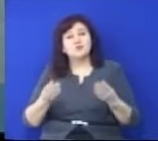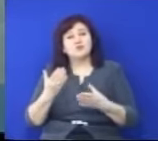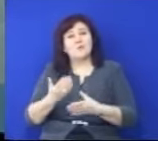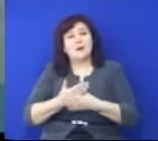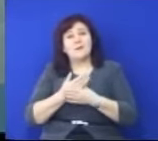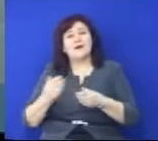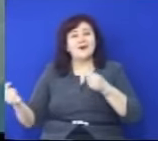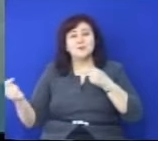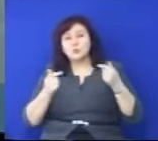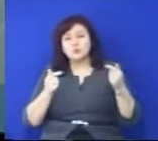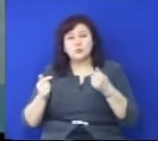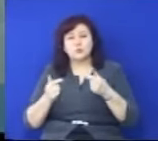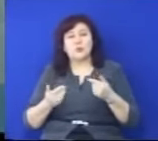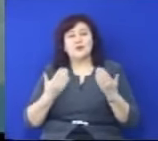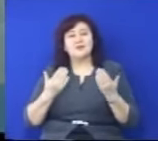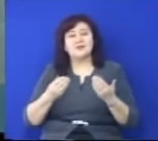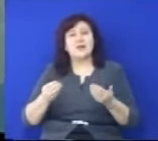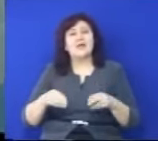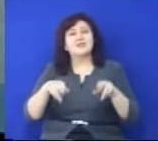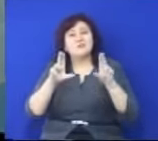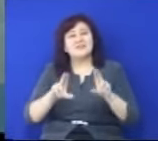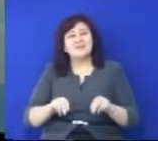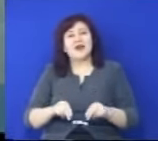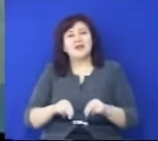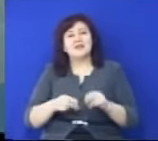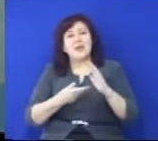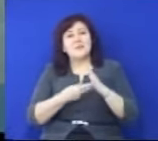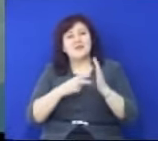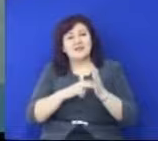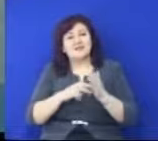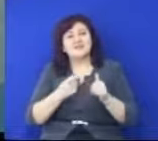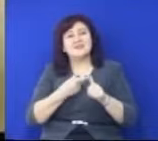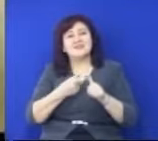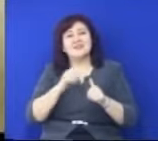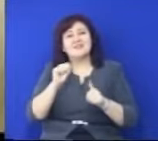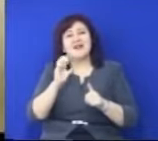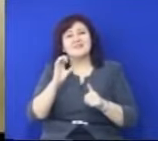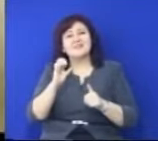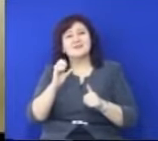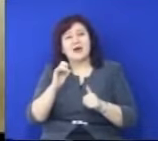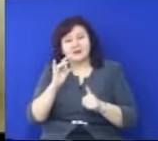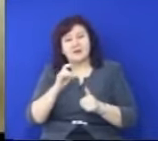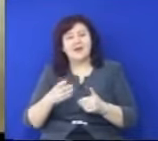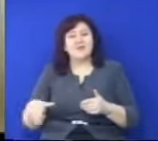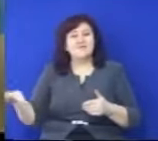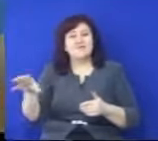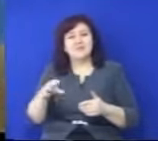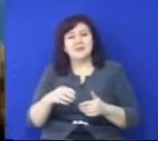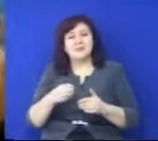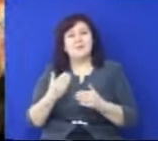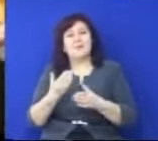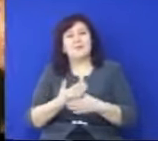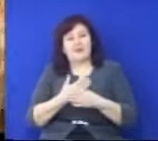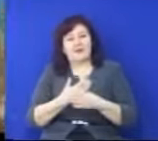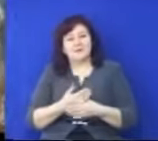жатыр. Біздің өзіміздің арнайы жобамыз бар, Асар деген, Астана Асары деп атап жатамыз. Қайырымдылық шара Республикалық Әзірет